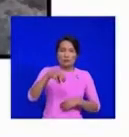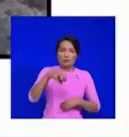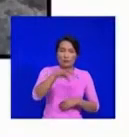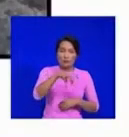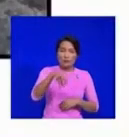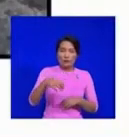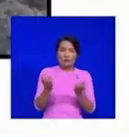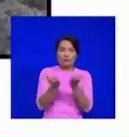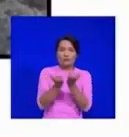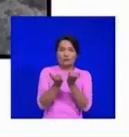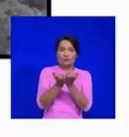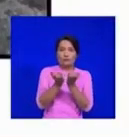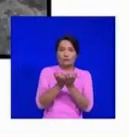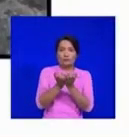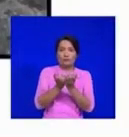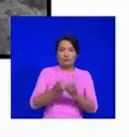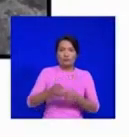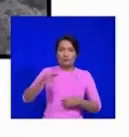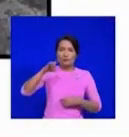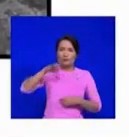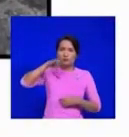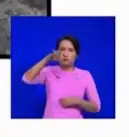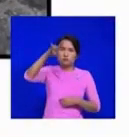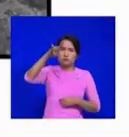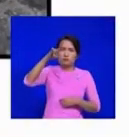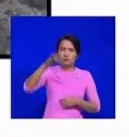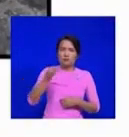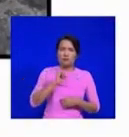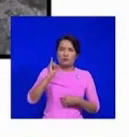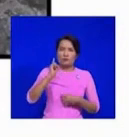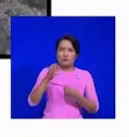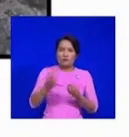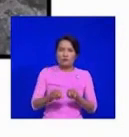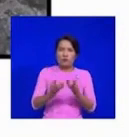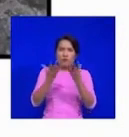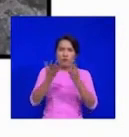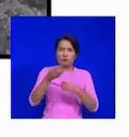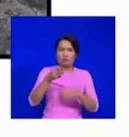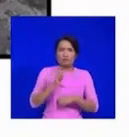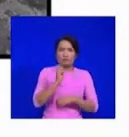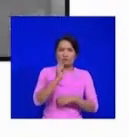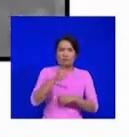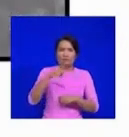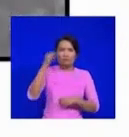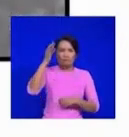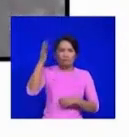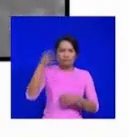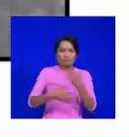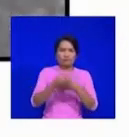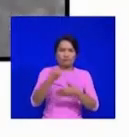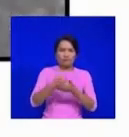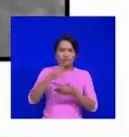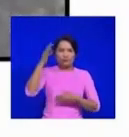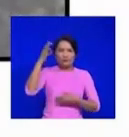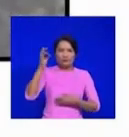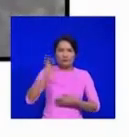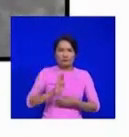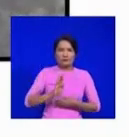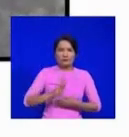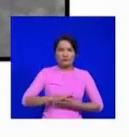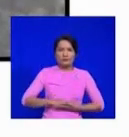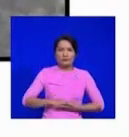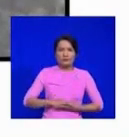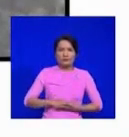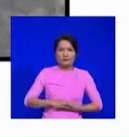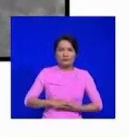นั้นก็ยังมีเรื่องอื่นๆเช่นเมียวดีนะครับค่ายผาซองนะครับของพันธาลาบ275ยังอยู่นะครับแต่